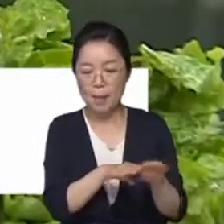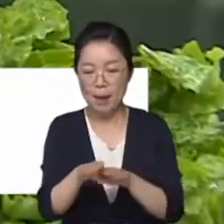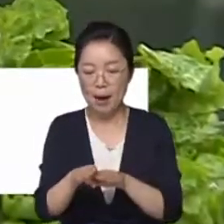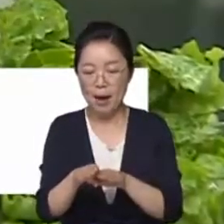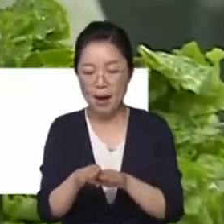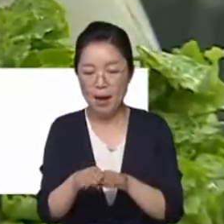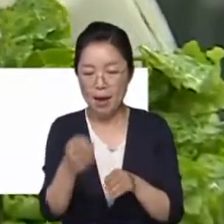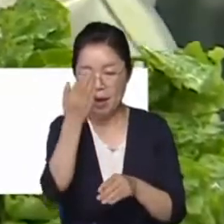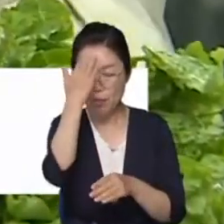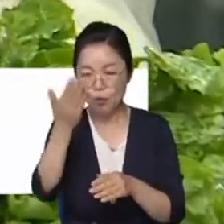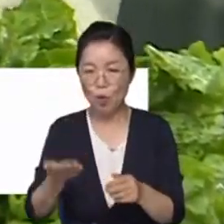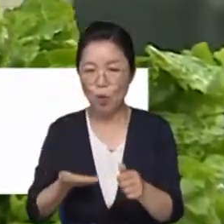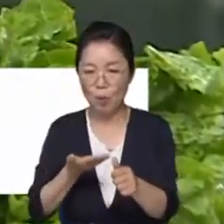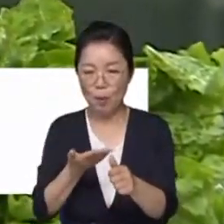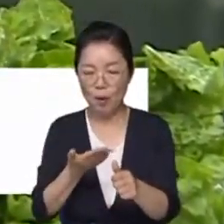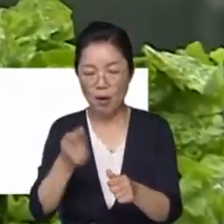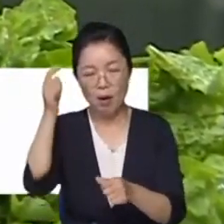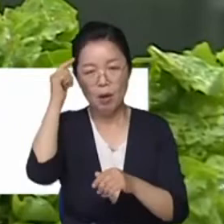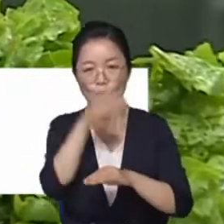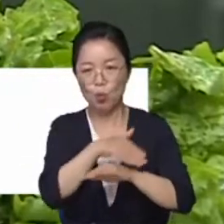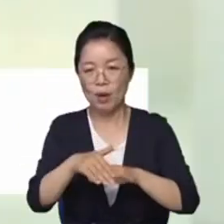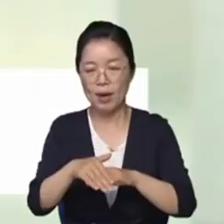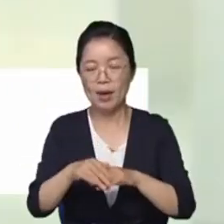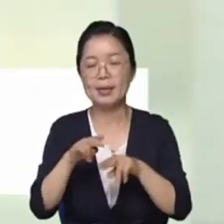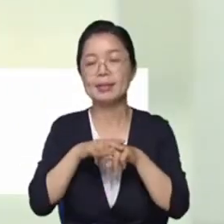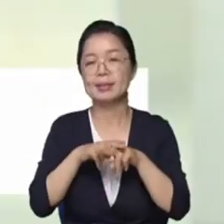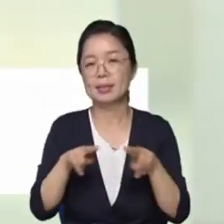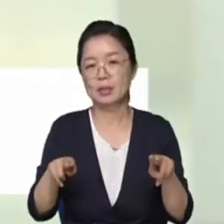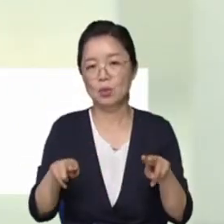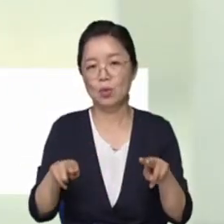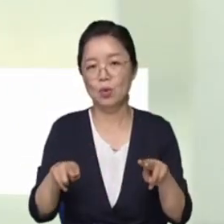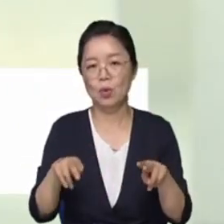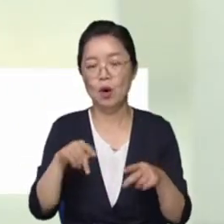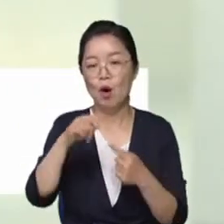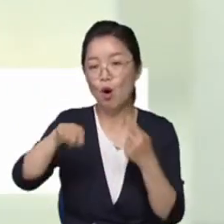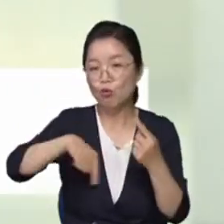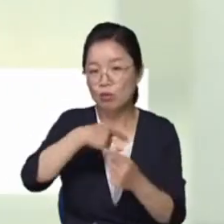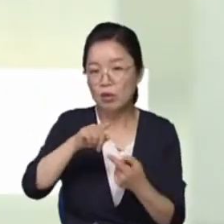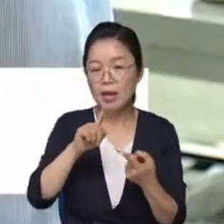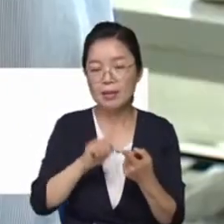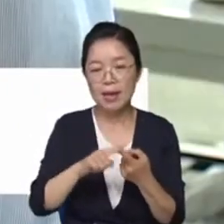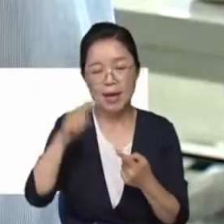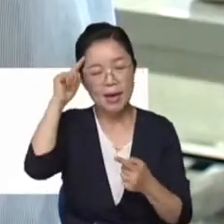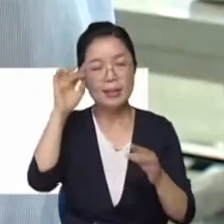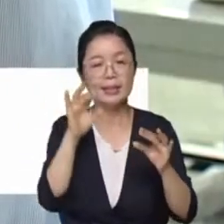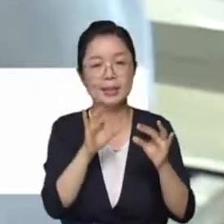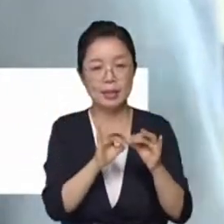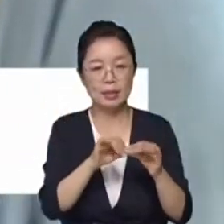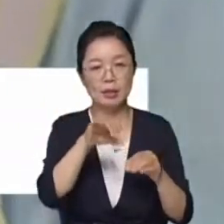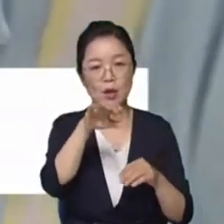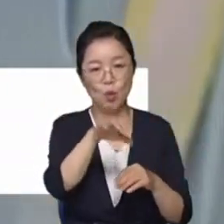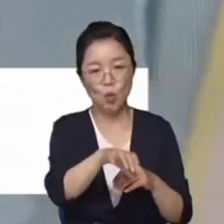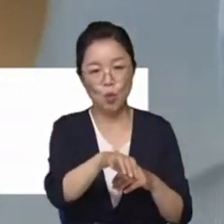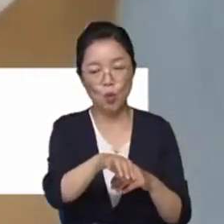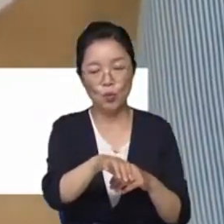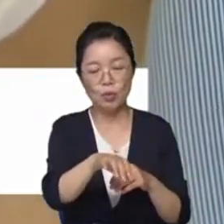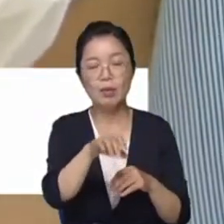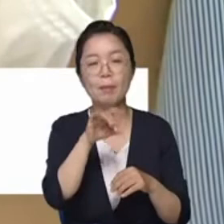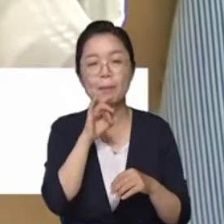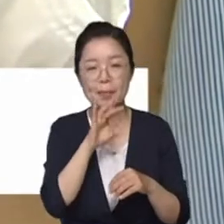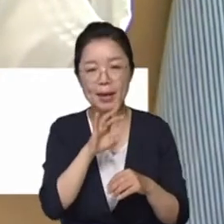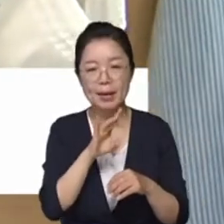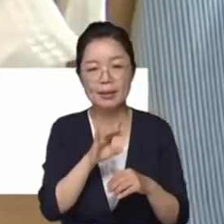급식을 주려던 기존 계획을 철회하고 방학 중 급식실 운영에 찬성한 초등학교 한 곳과 유치원